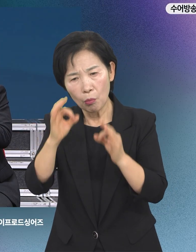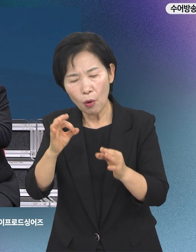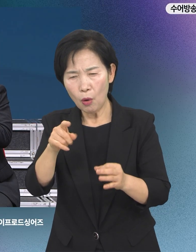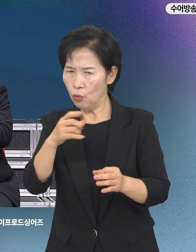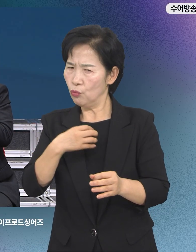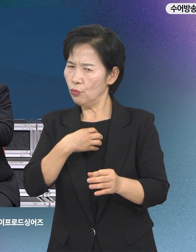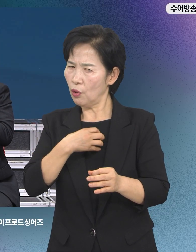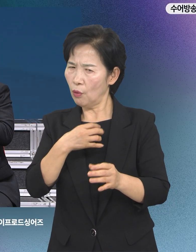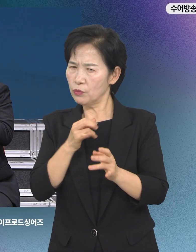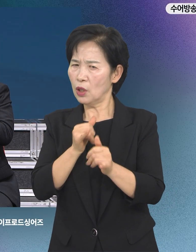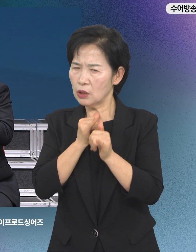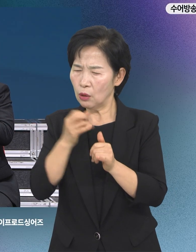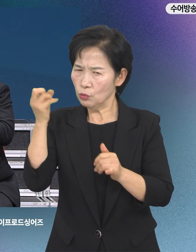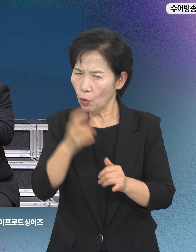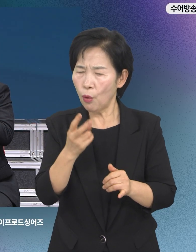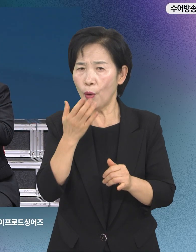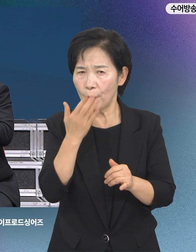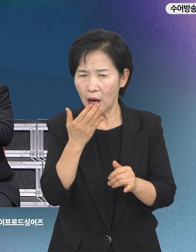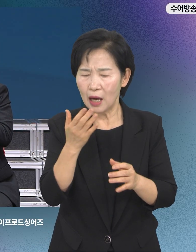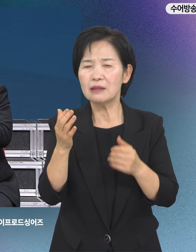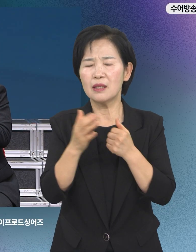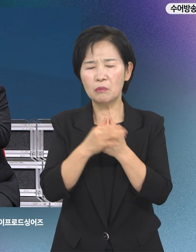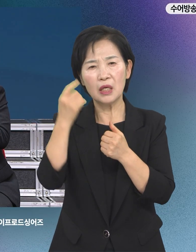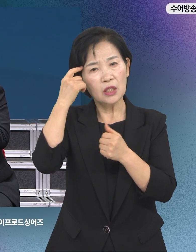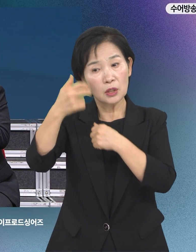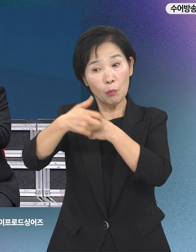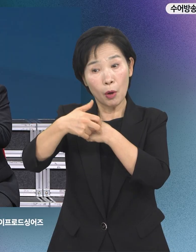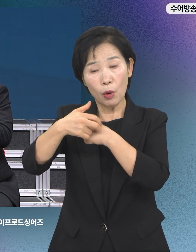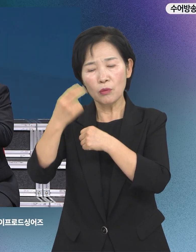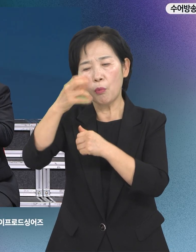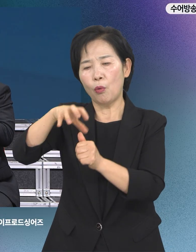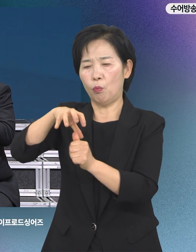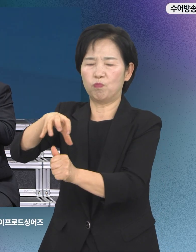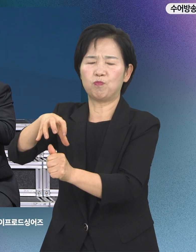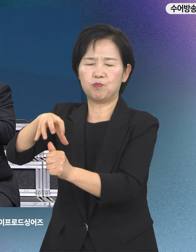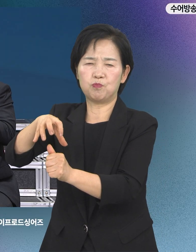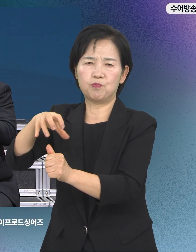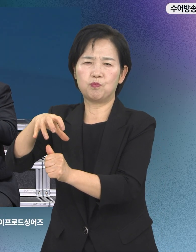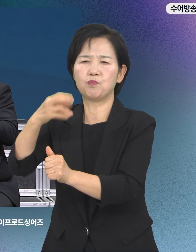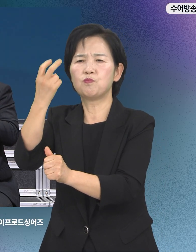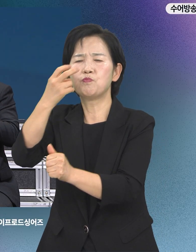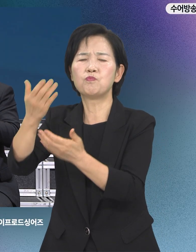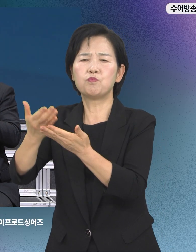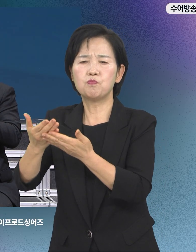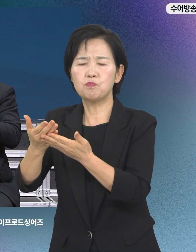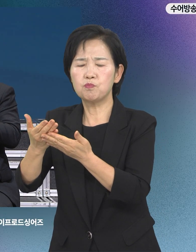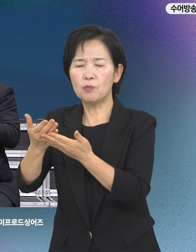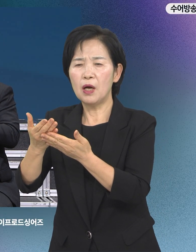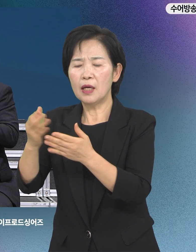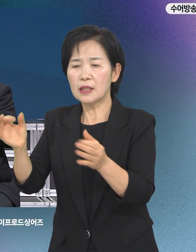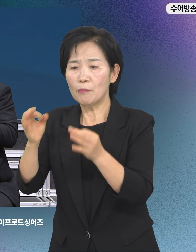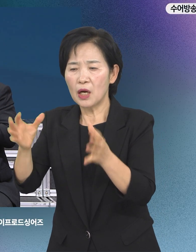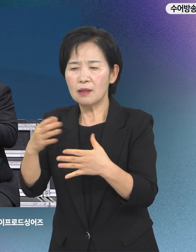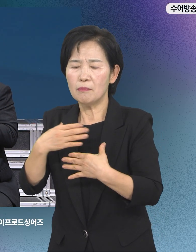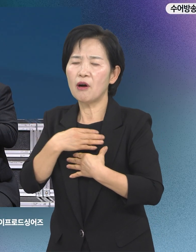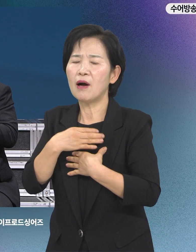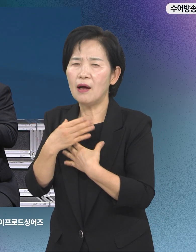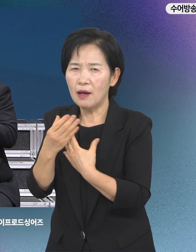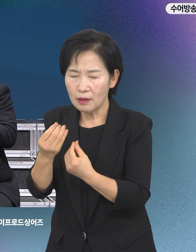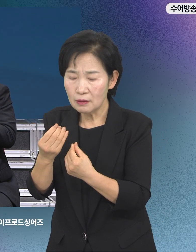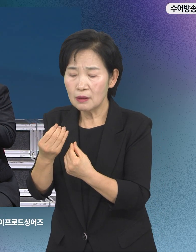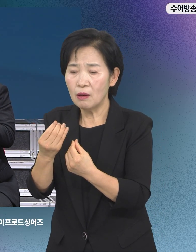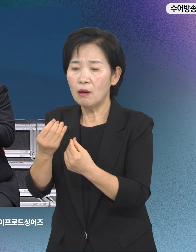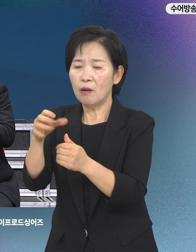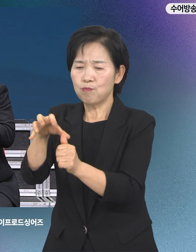인근 정신병원에 보호 입원 조치를 해주셨습니다. 잠시 평안을 찾다 싶더니